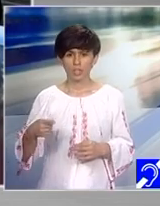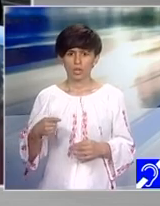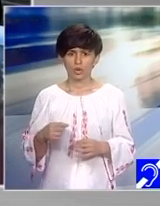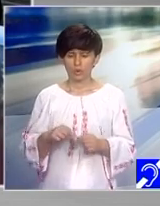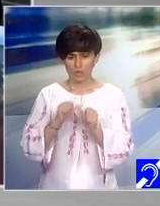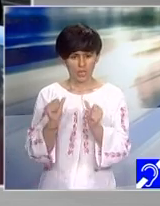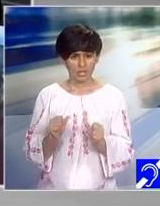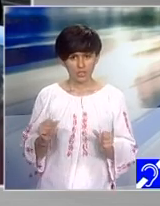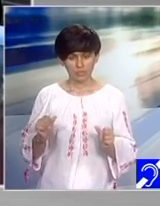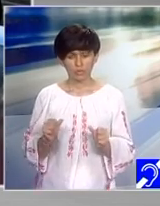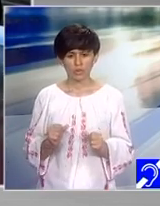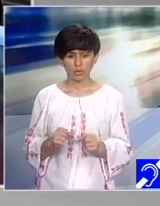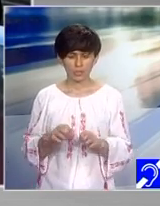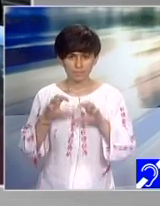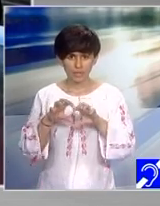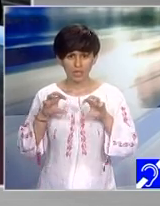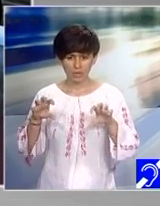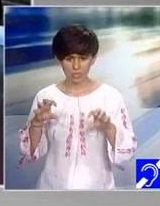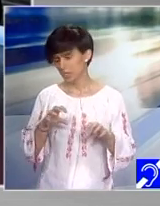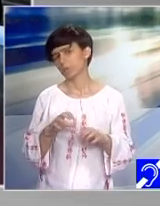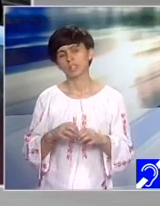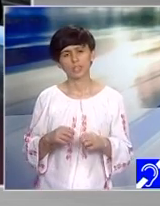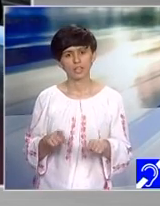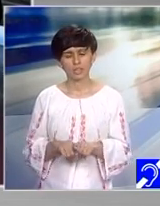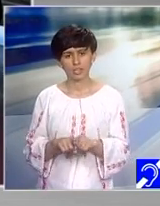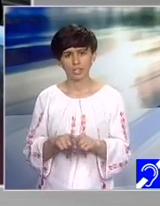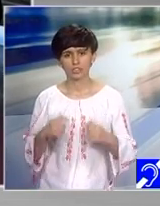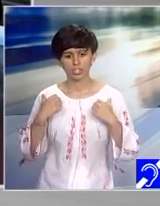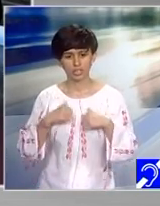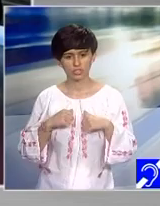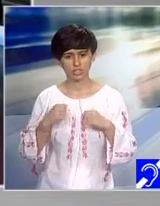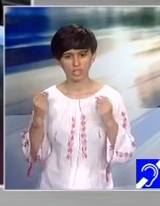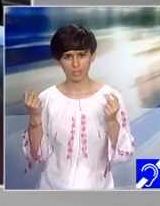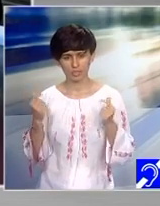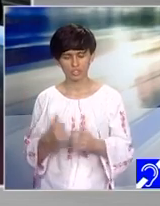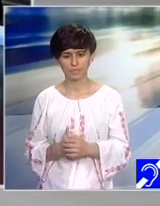ornamenta, aceeași cămașă încrețită la gât. Aceasta de unde este? Asta este din